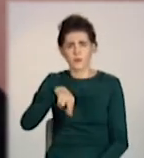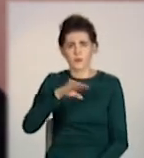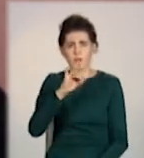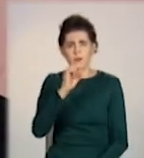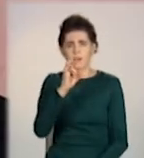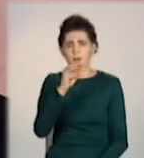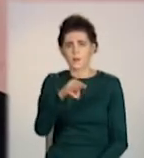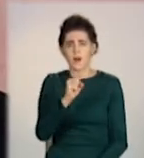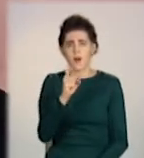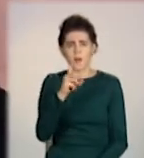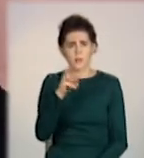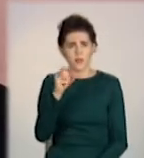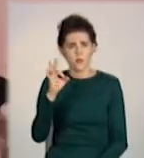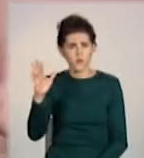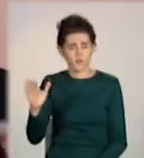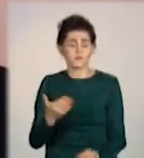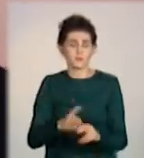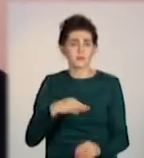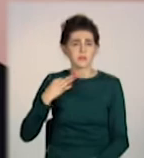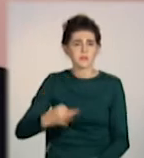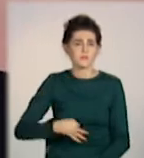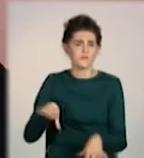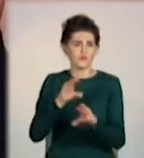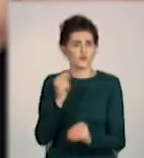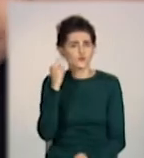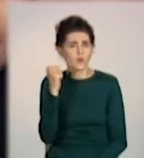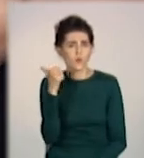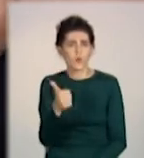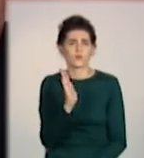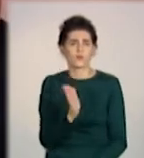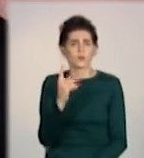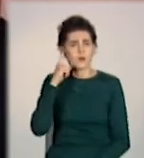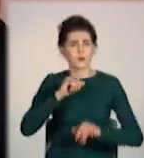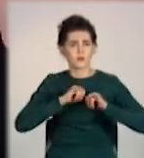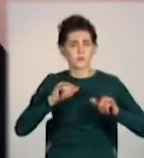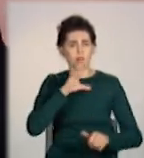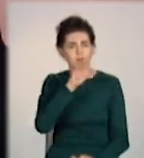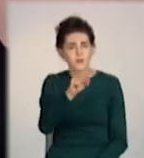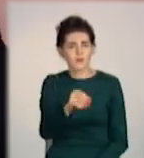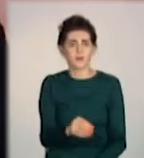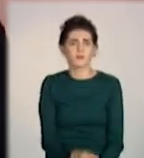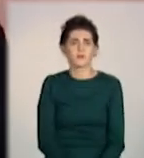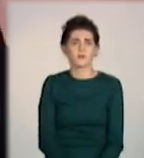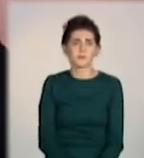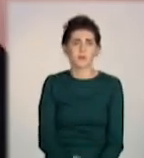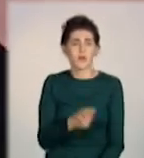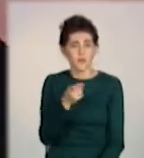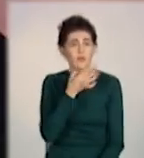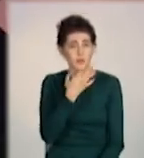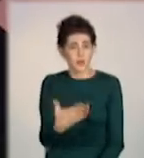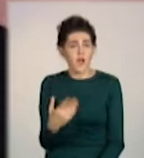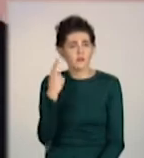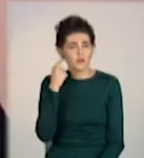Ахметова. Тепер у нас синочок буде все слышать, буде хорошо розмовляти. Да, синочок, тобі нравится?